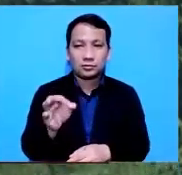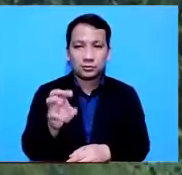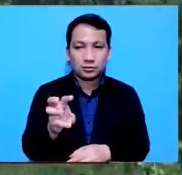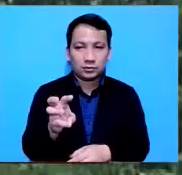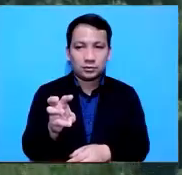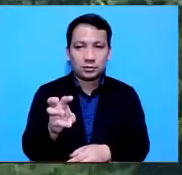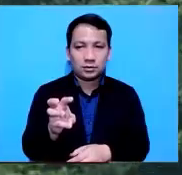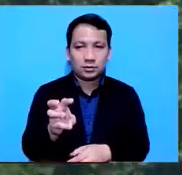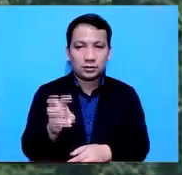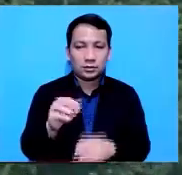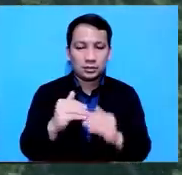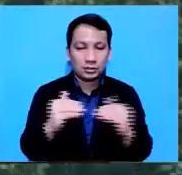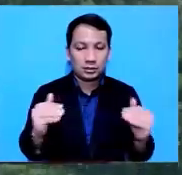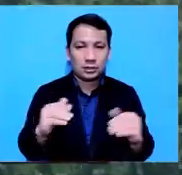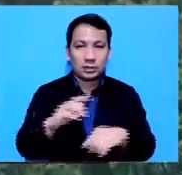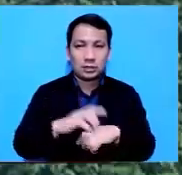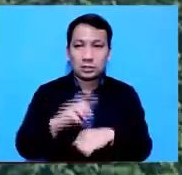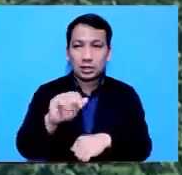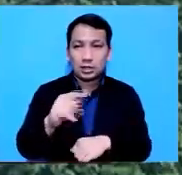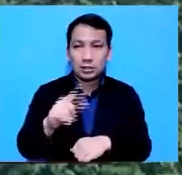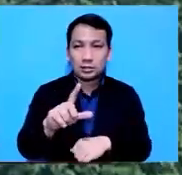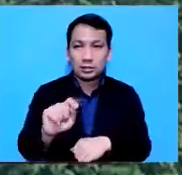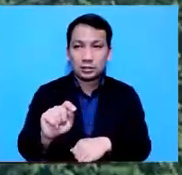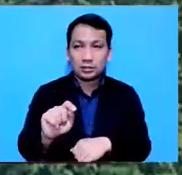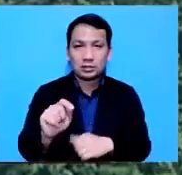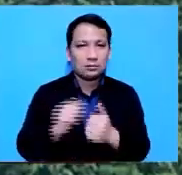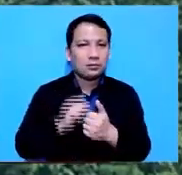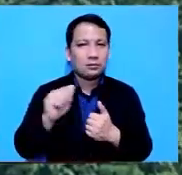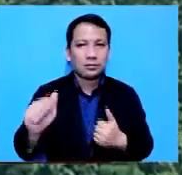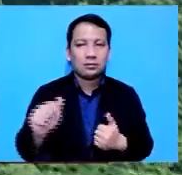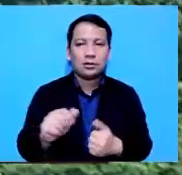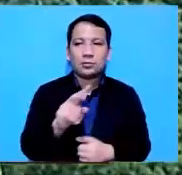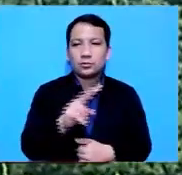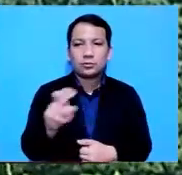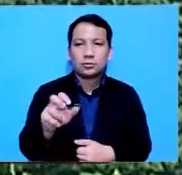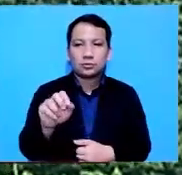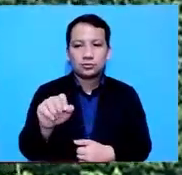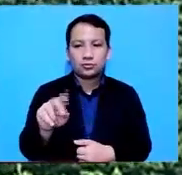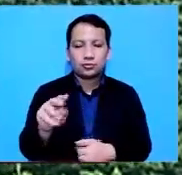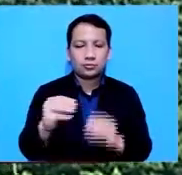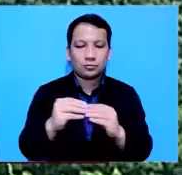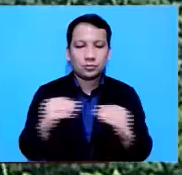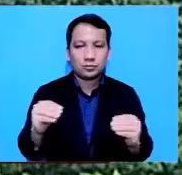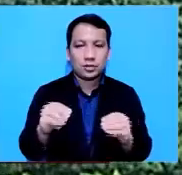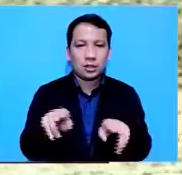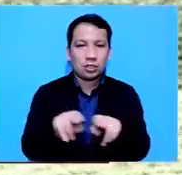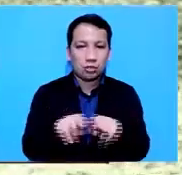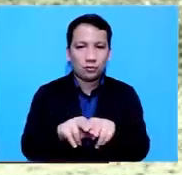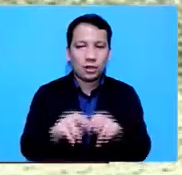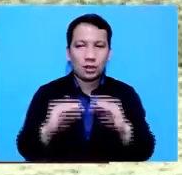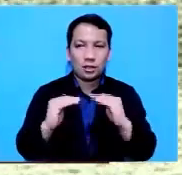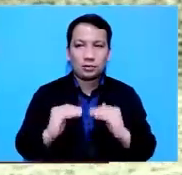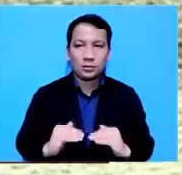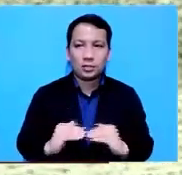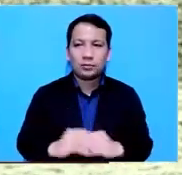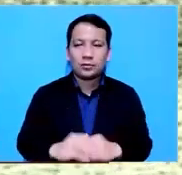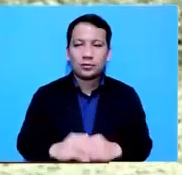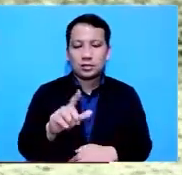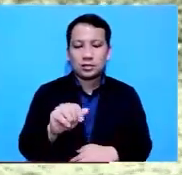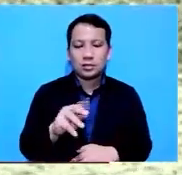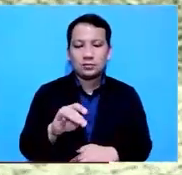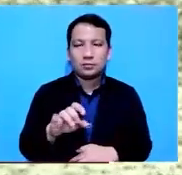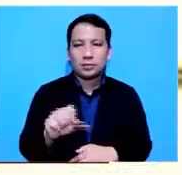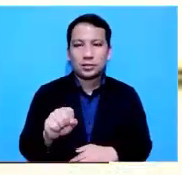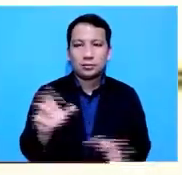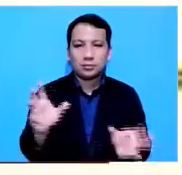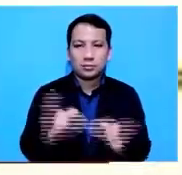ang water level sa Angat Dam, malayo sa 212 meters na normal level nito. Sa La Mesa Dam, halos 3